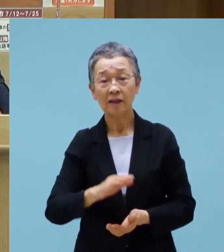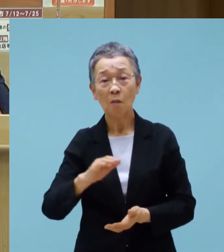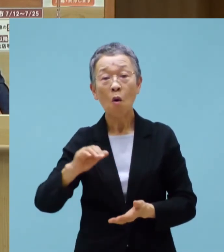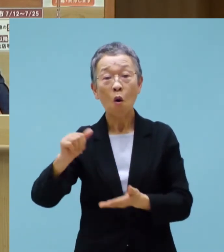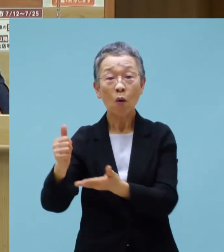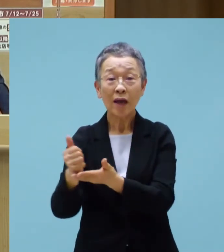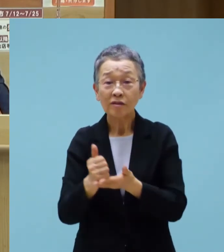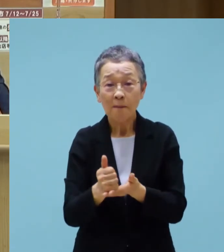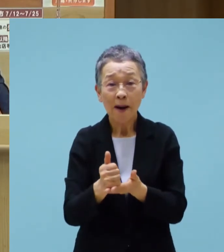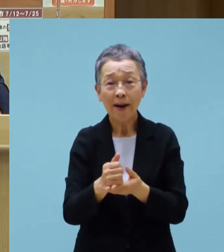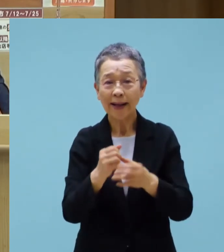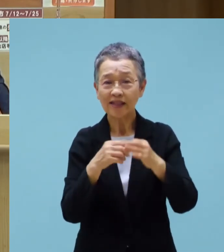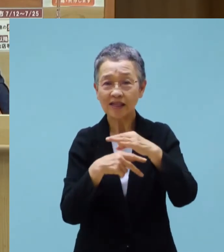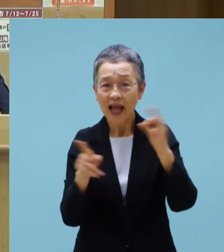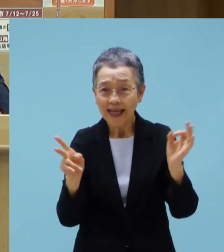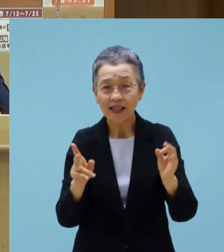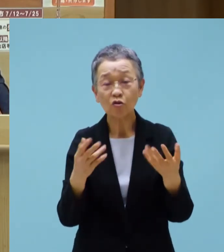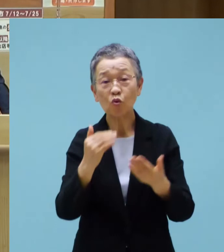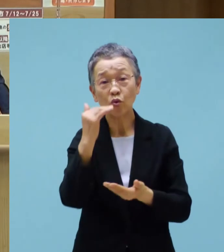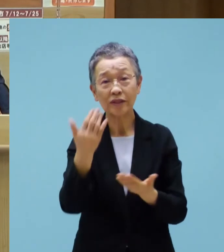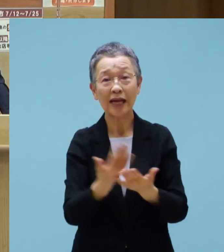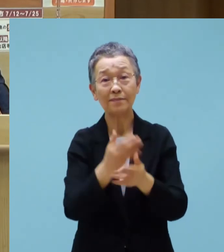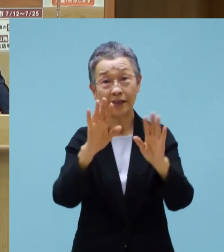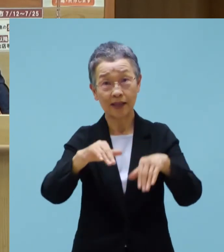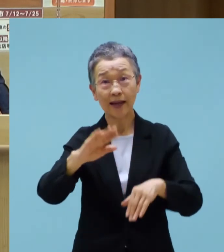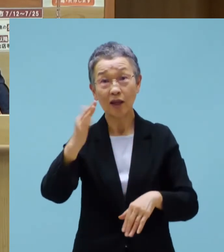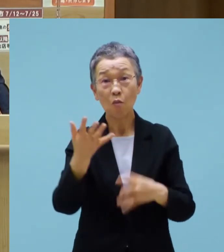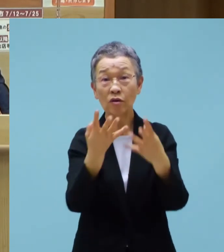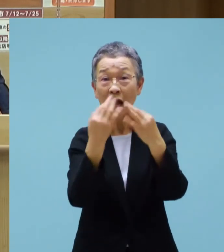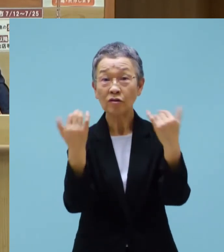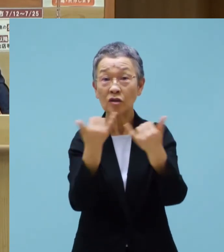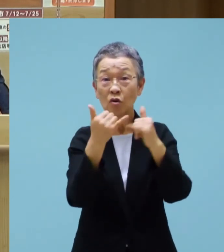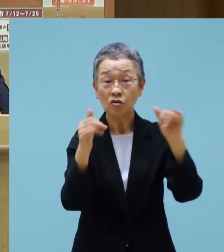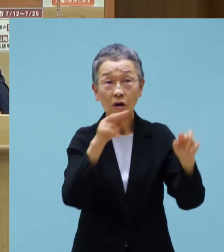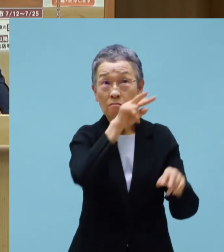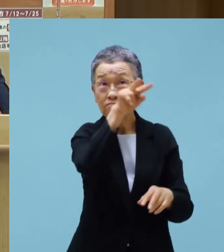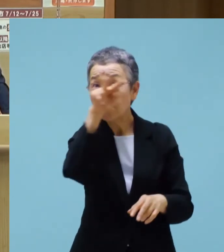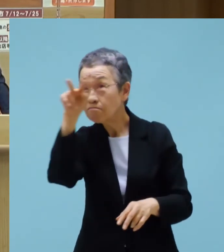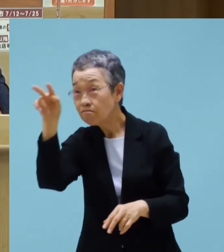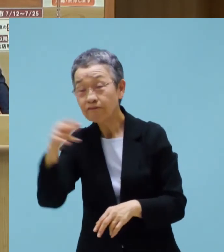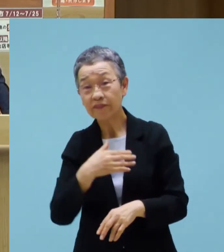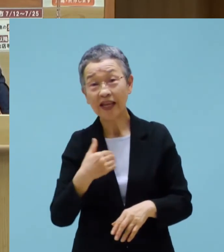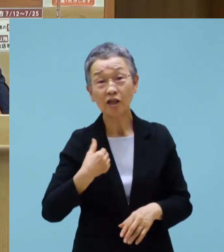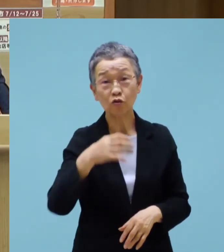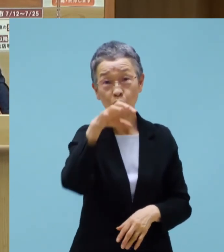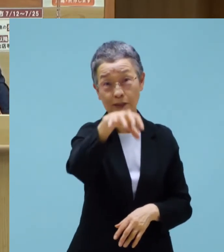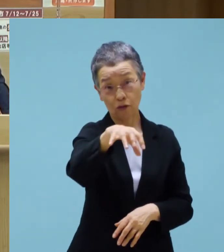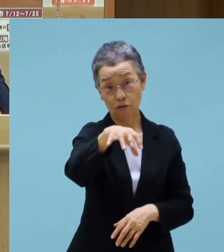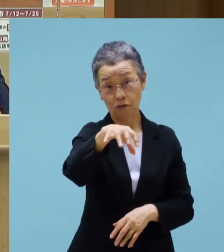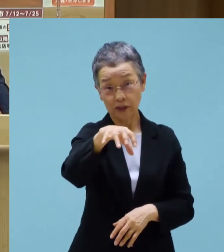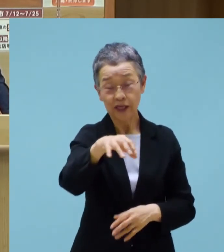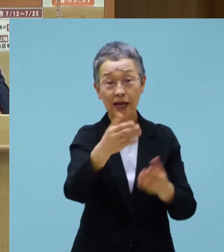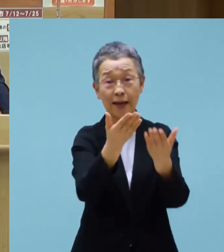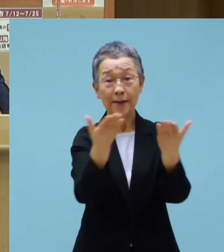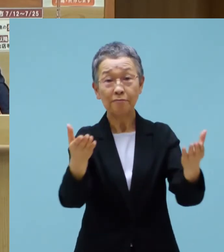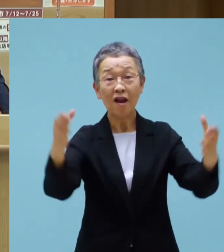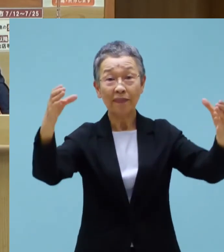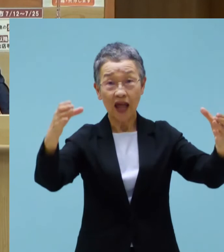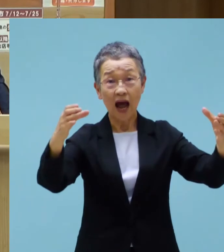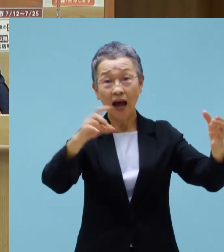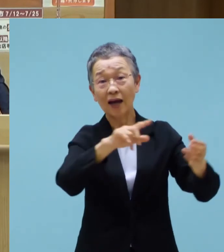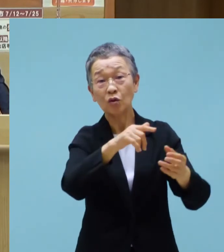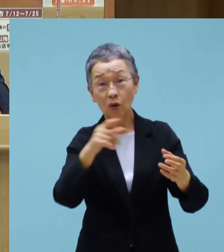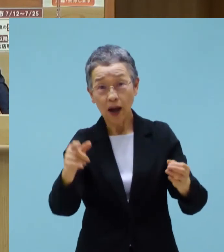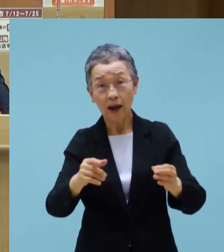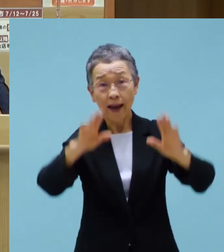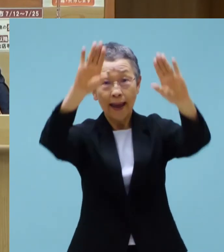、多くの方の目に留まるようなそういった位置にですね、プランターですとか壁面